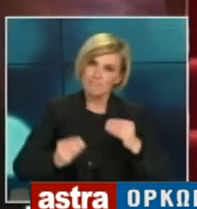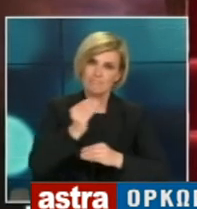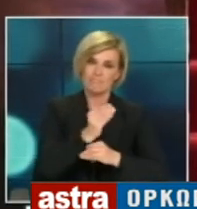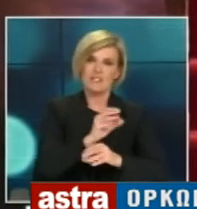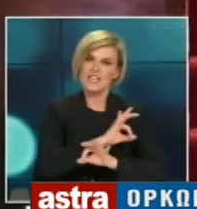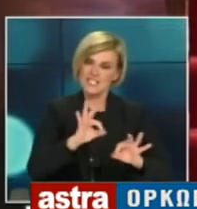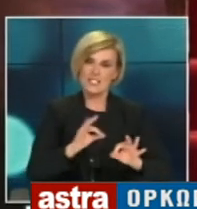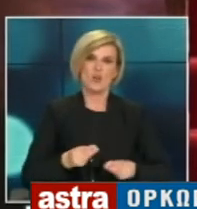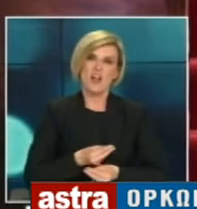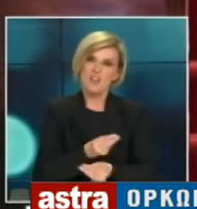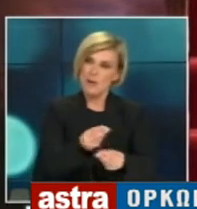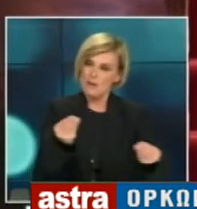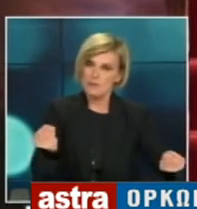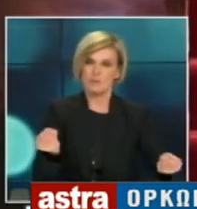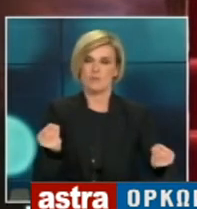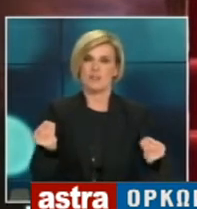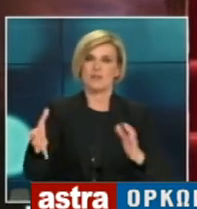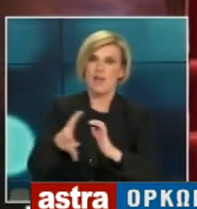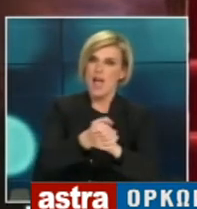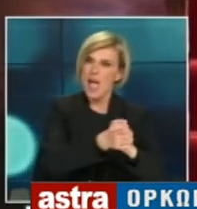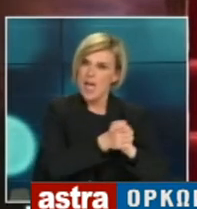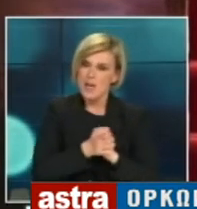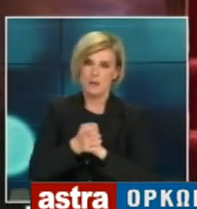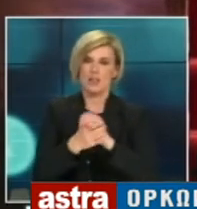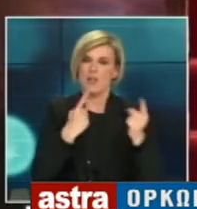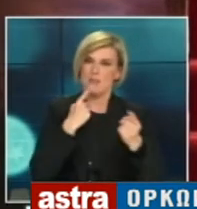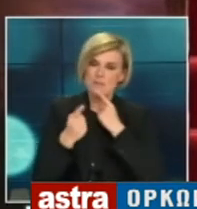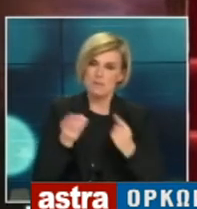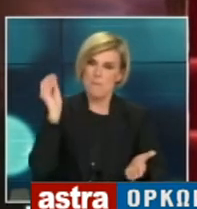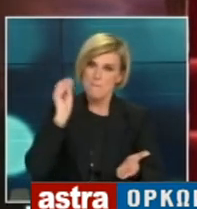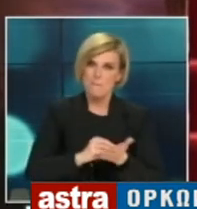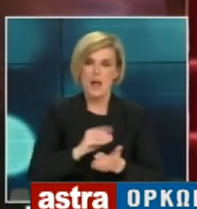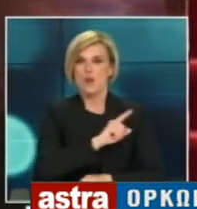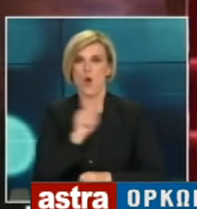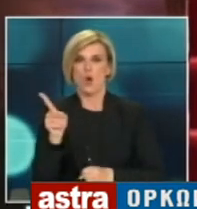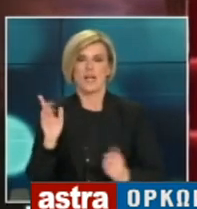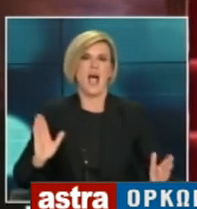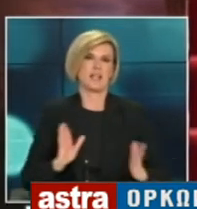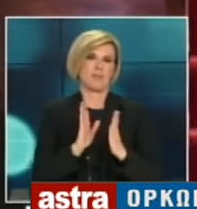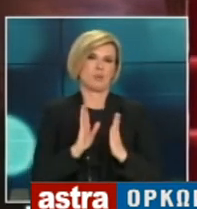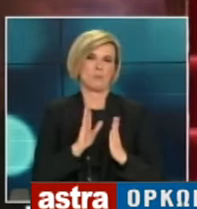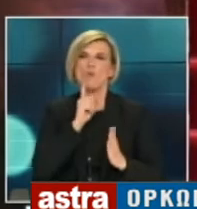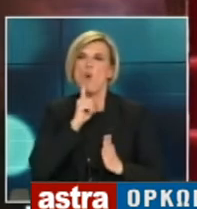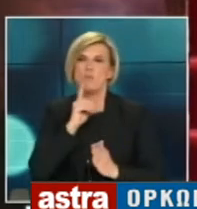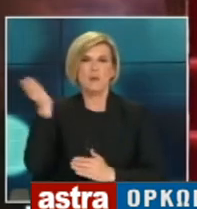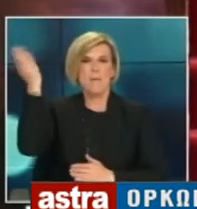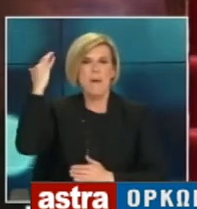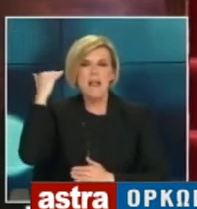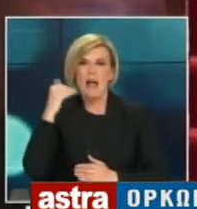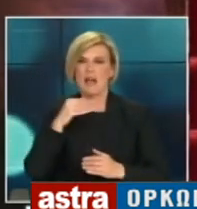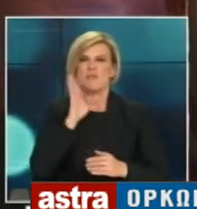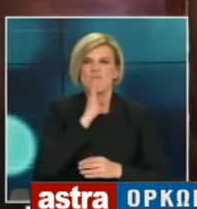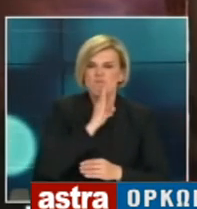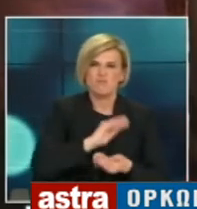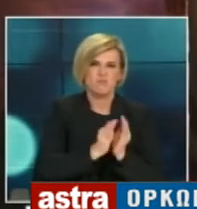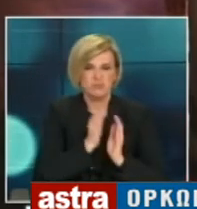Θα αποκαταστήσουμε τις συμμαχίες και θα συνομιλήσουμε με τον κόσμο ακόμη μια φορά. Όχι για να αντιμετωπίσουμε τις προκλήσεις του χθες, αλλά τις προκλήσεις του